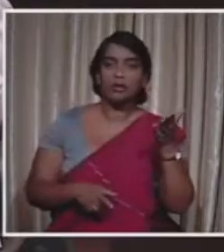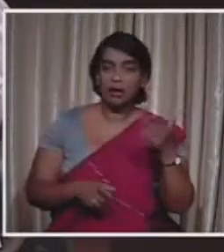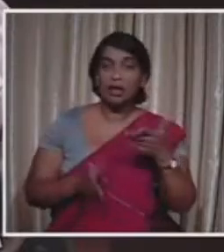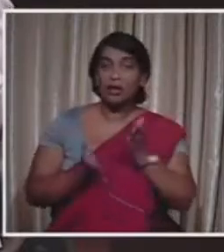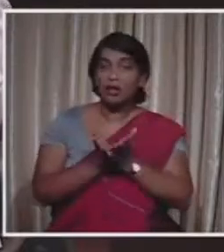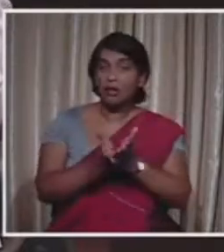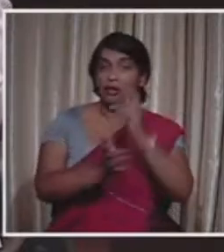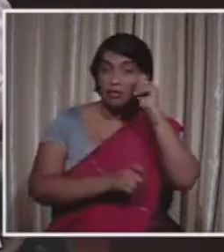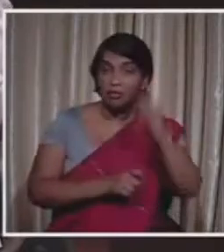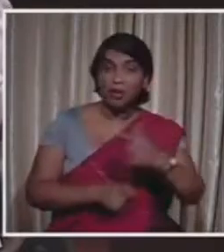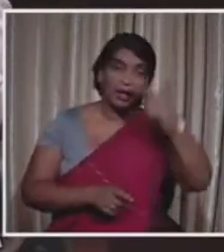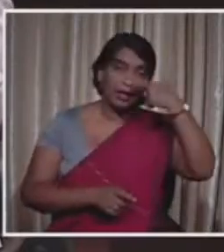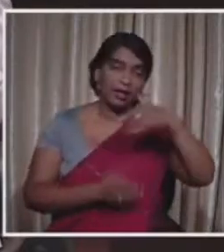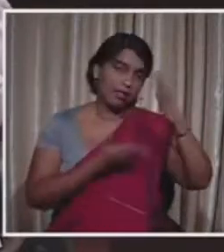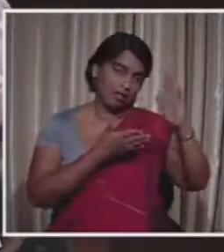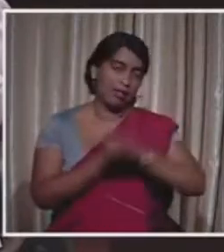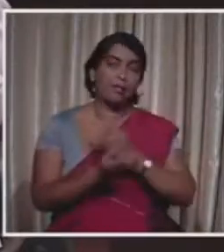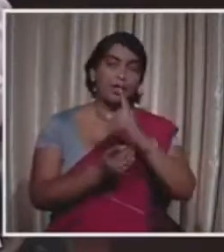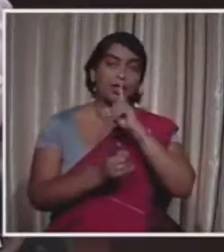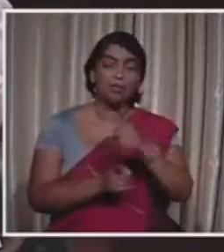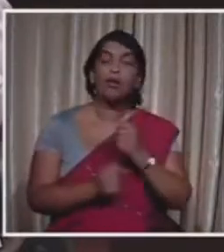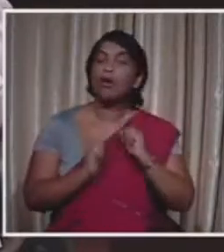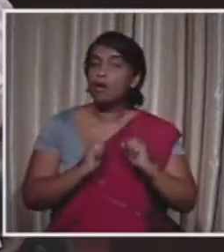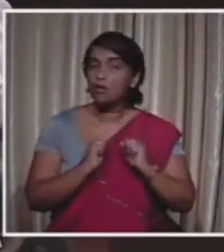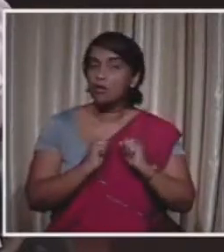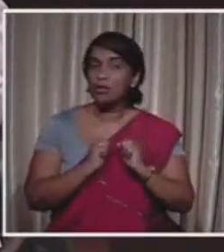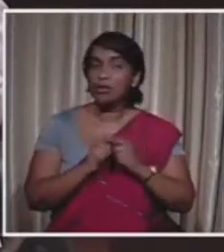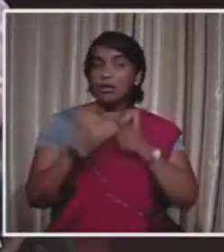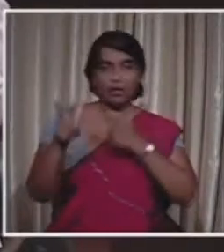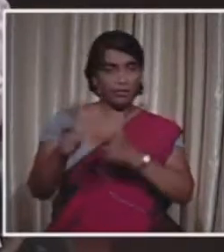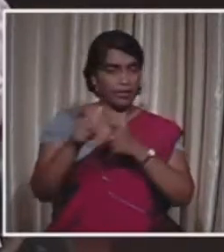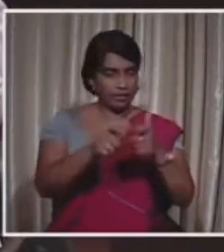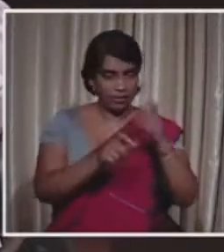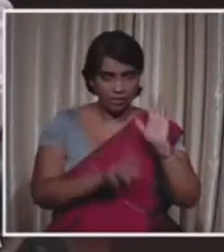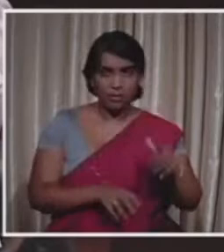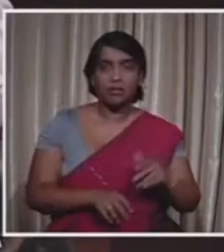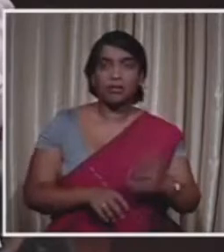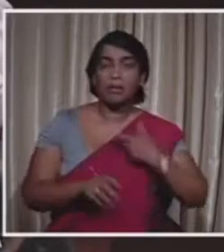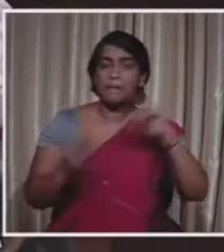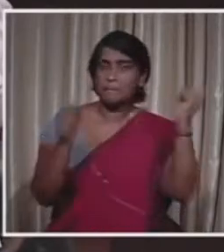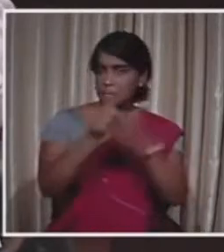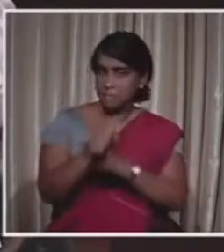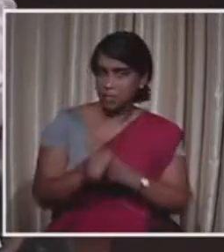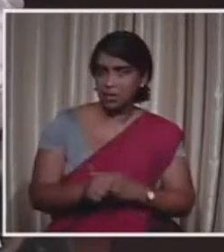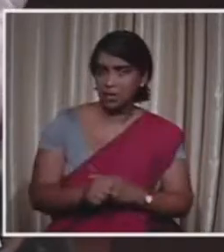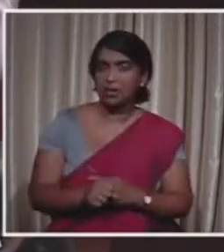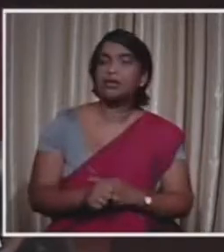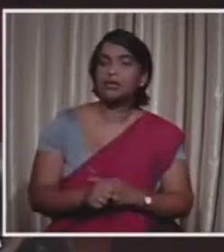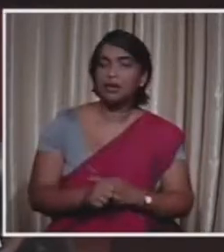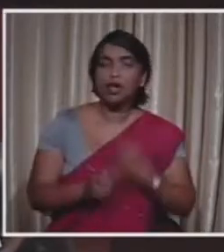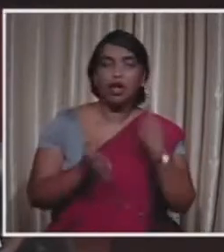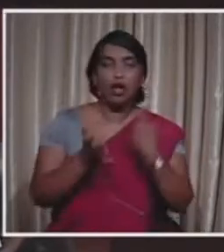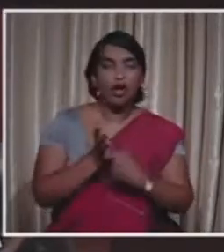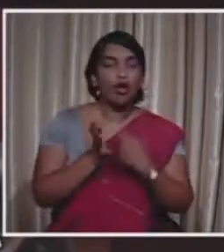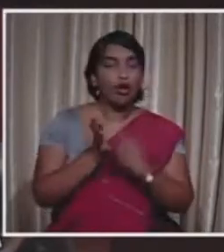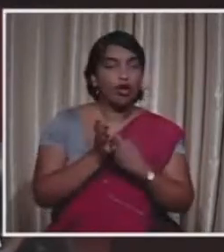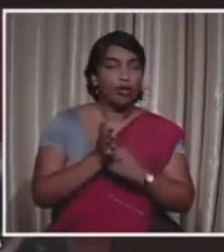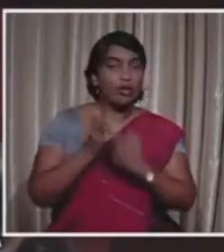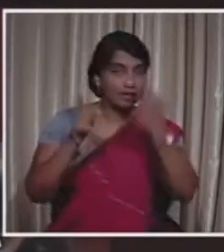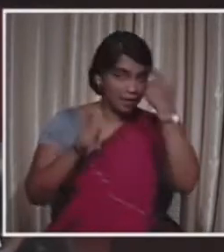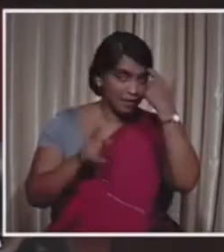දීවරයෝ ඉන්නන සහනාධාරය ඉල්ලනකොට මොකද කරේ? වෙඩි තිබ්බා. මරලා දැම්මා. රොෂෙන් චානකව